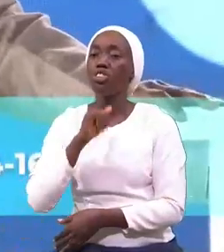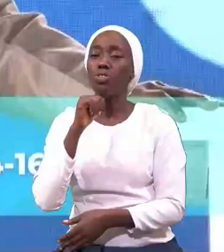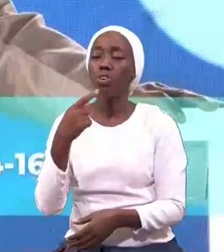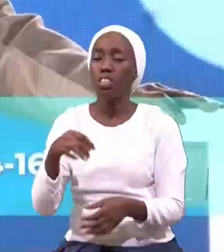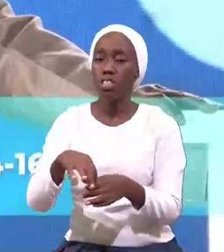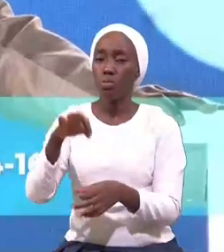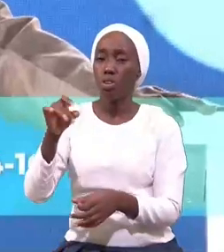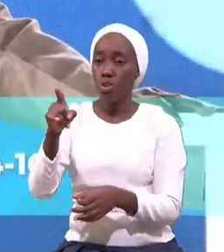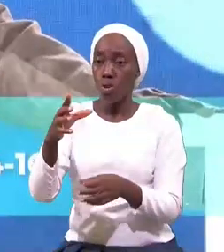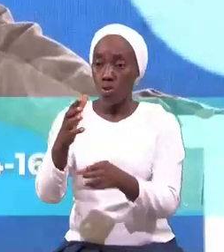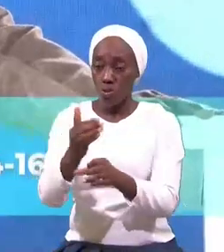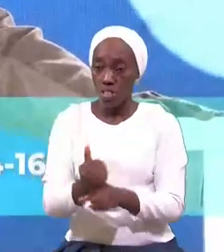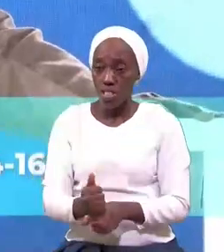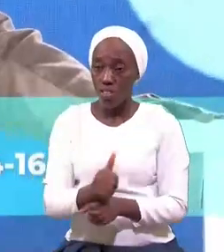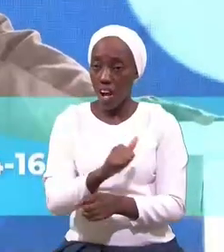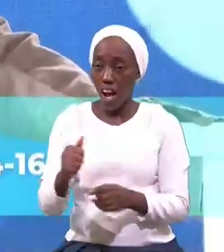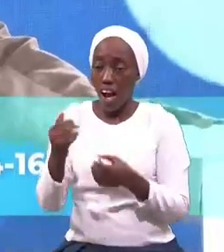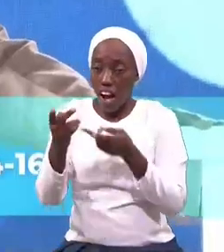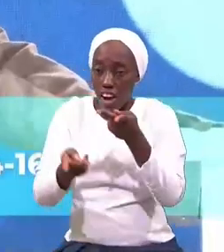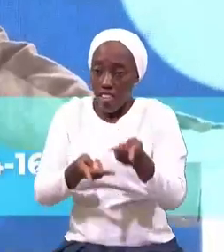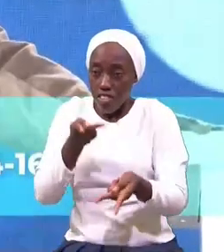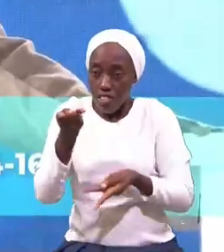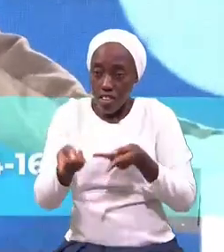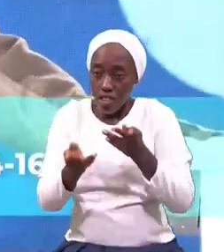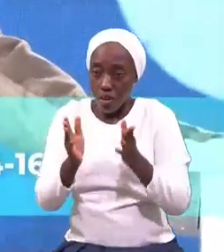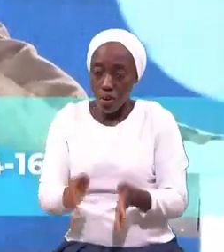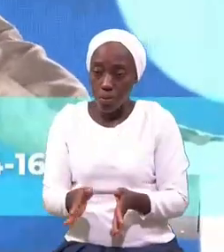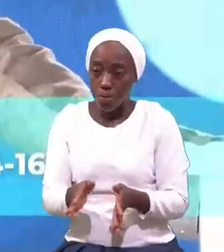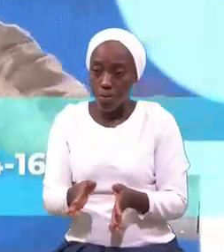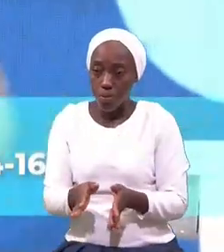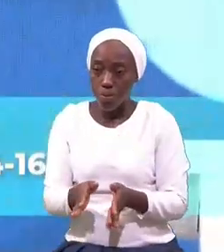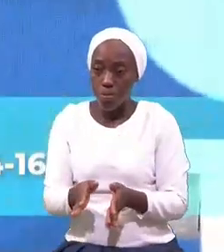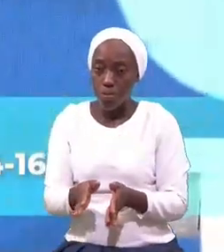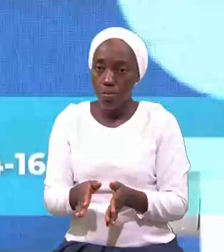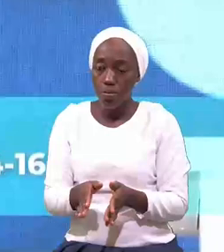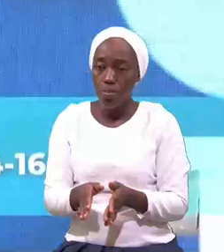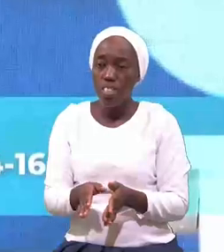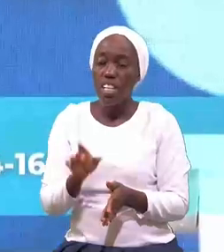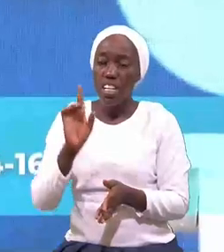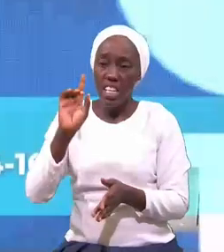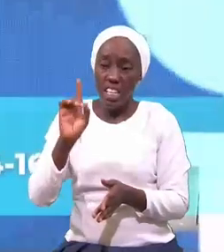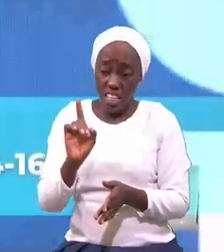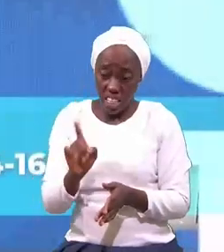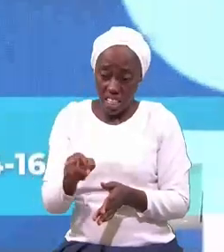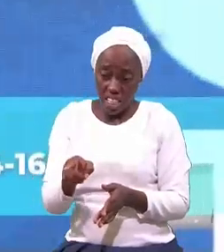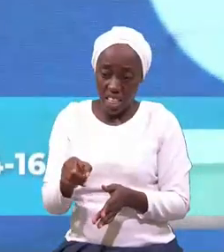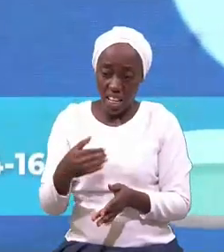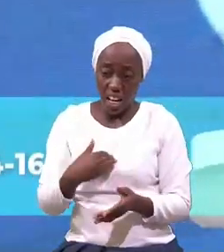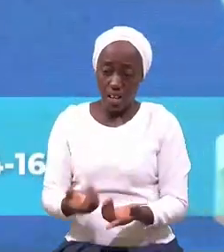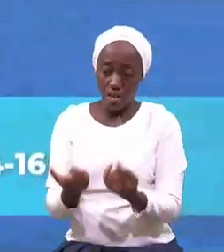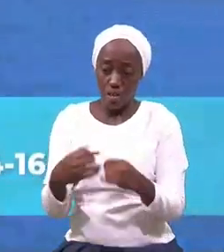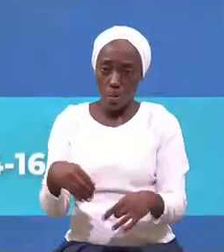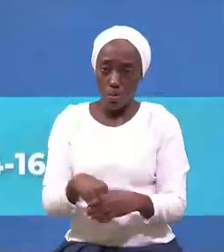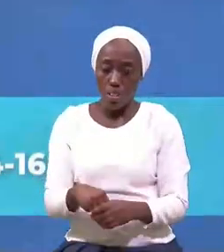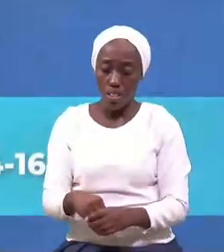Vous recevez un visiteur. Vous recevez un étranger. Il est venu.